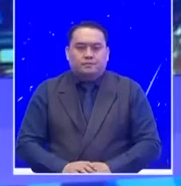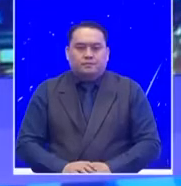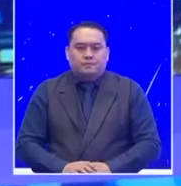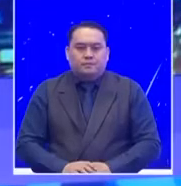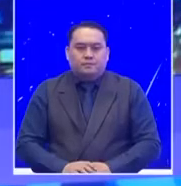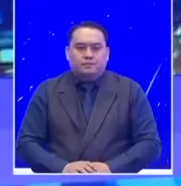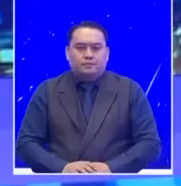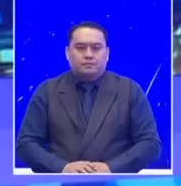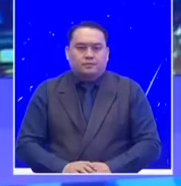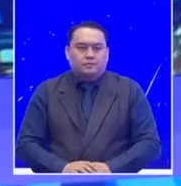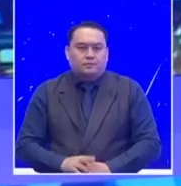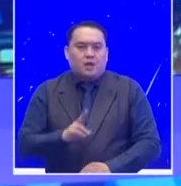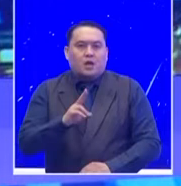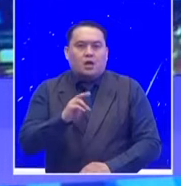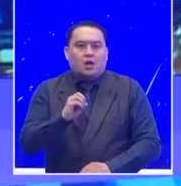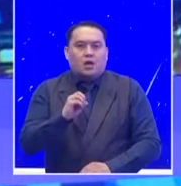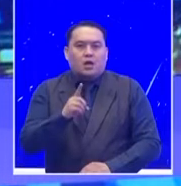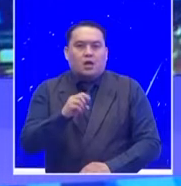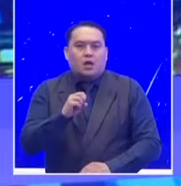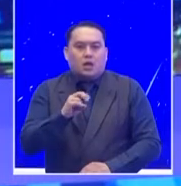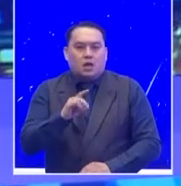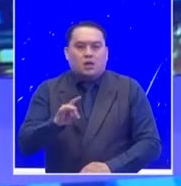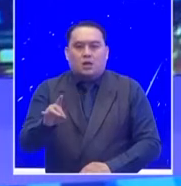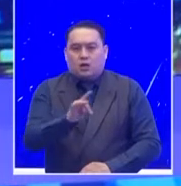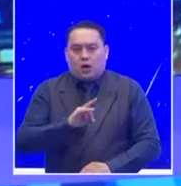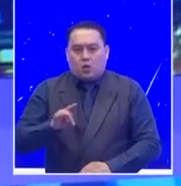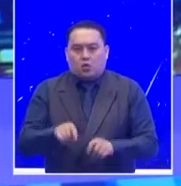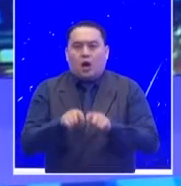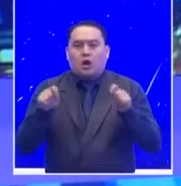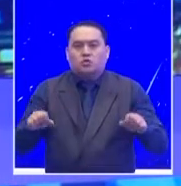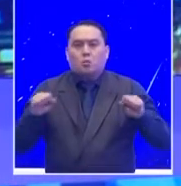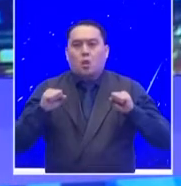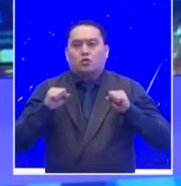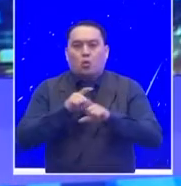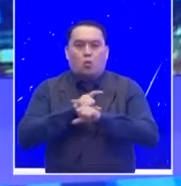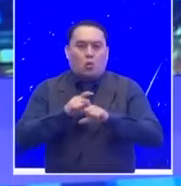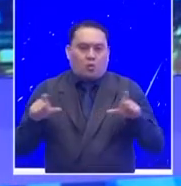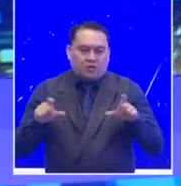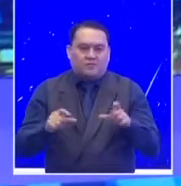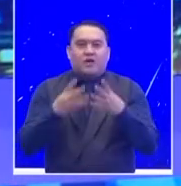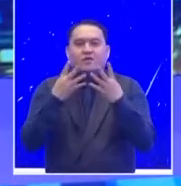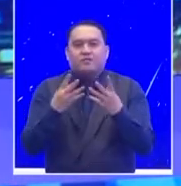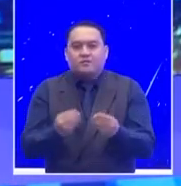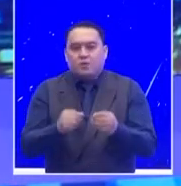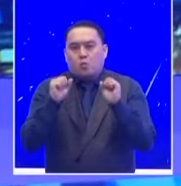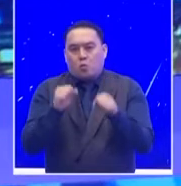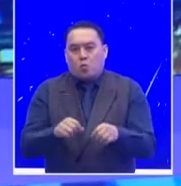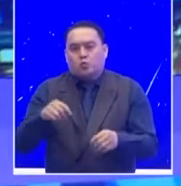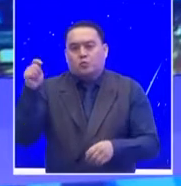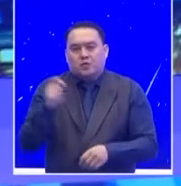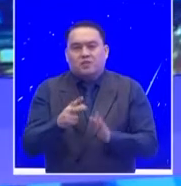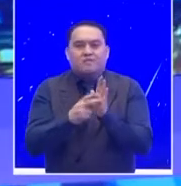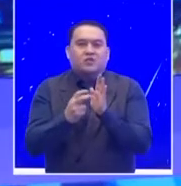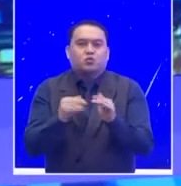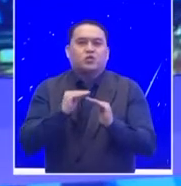В здоровом теле здоровый дух. В Кигенском районе свои двери распахнул спортивно-оздоровительный комплекс. В день его могут посещать до